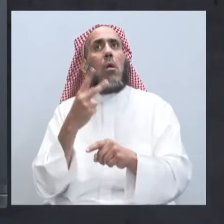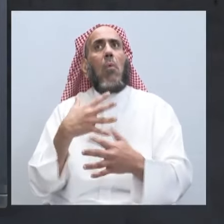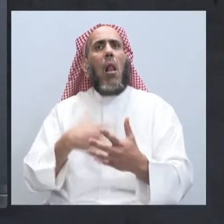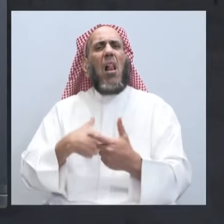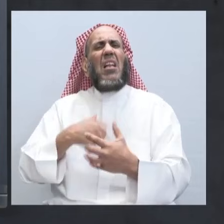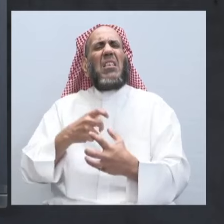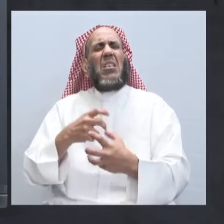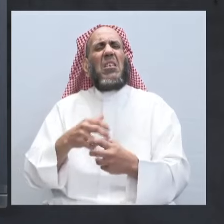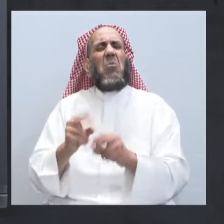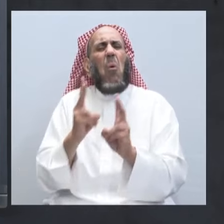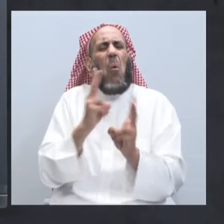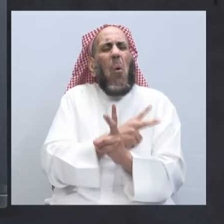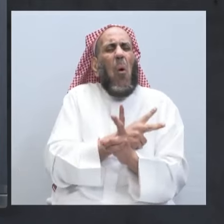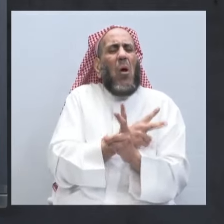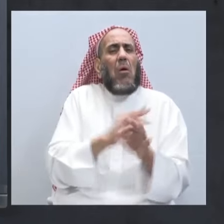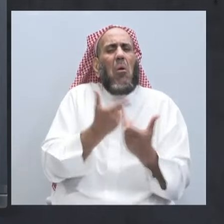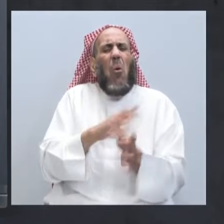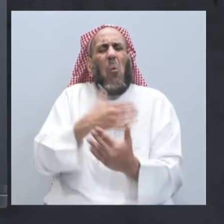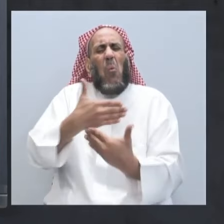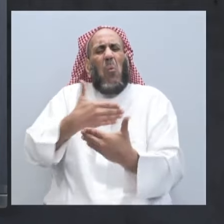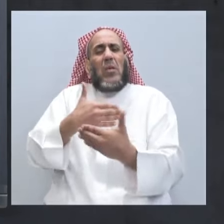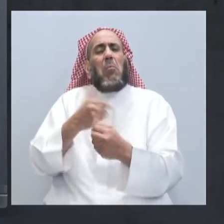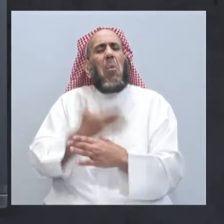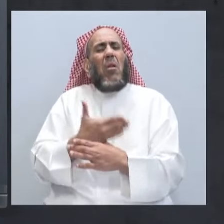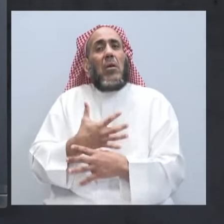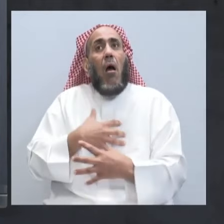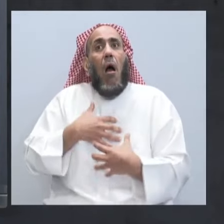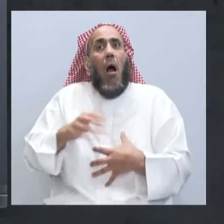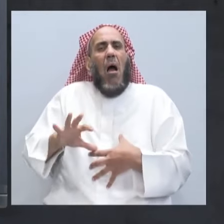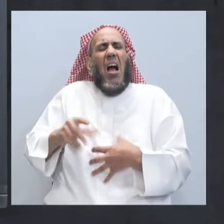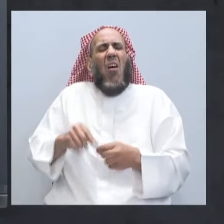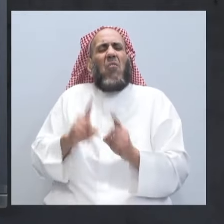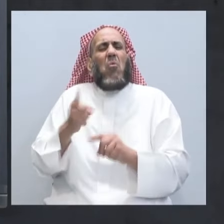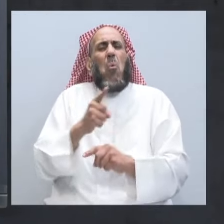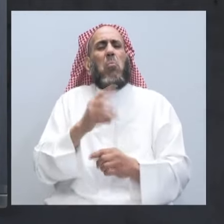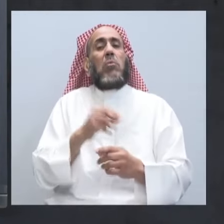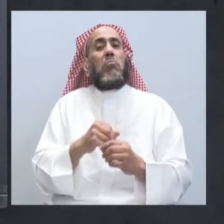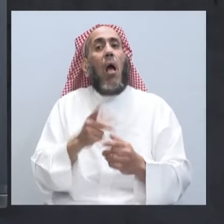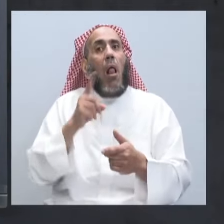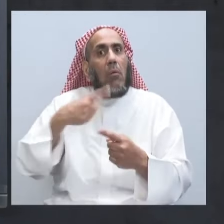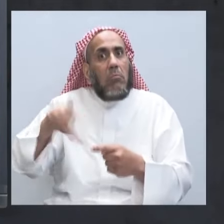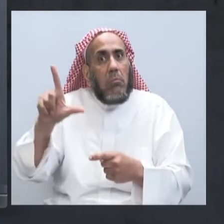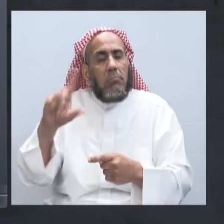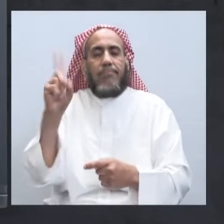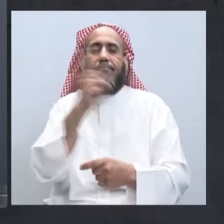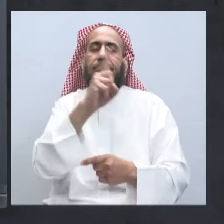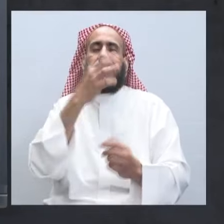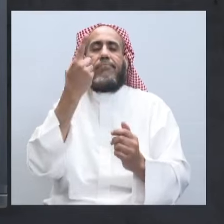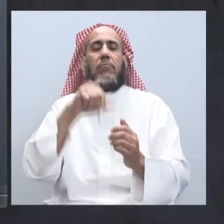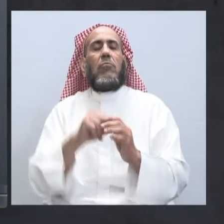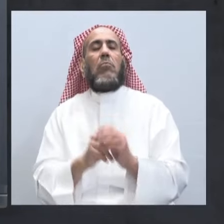ينعزل ويعتزل عن كل شيء لماذا لانه يخاف هذا يوم شؤم هل يحظ صح لا